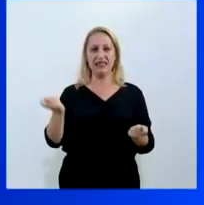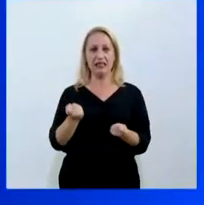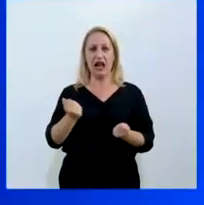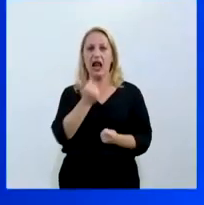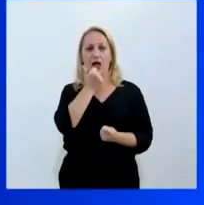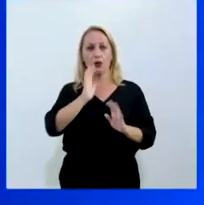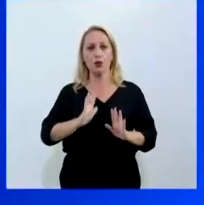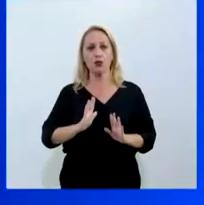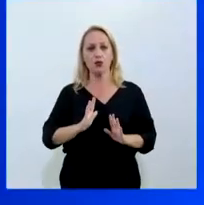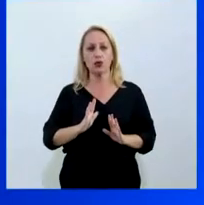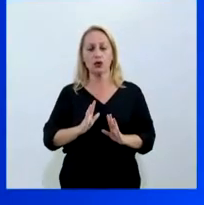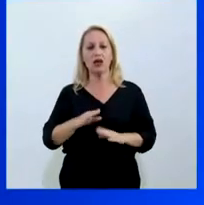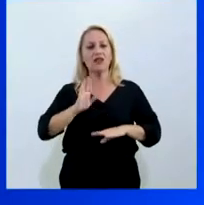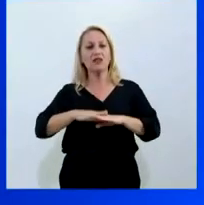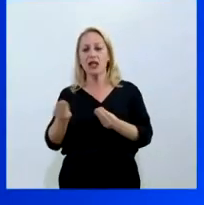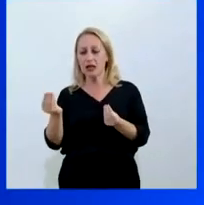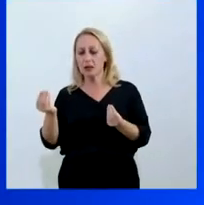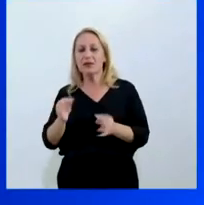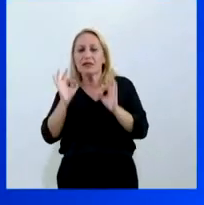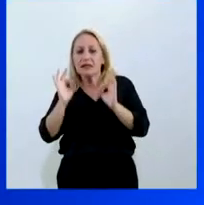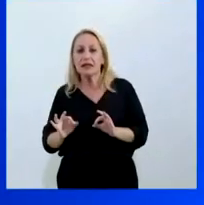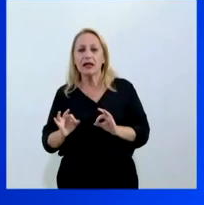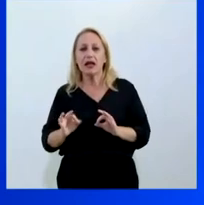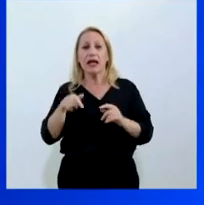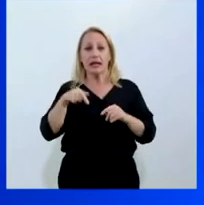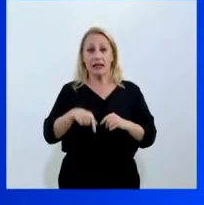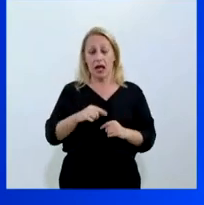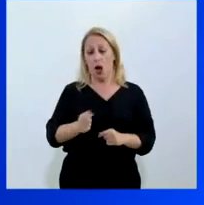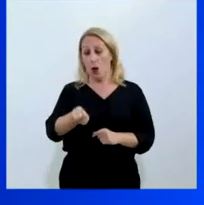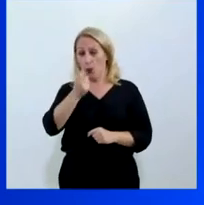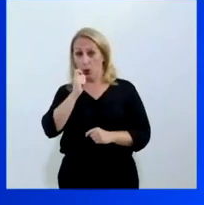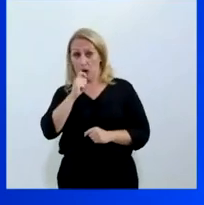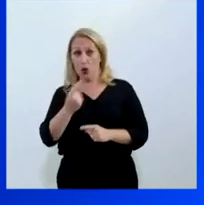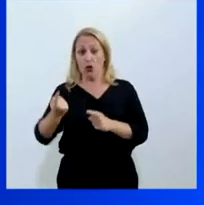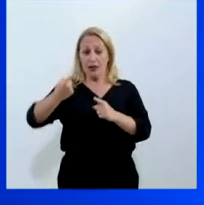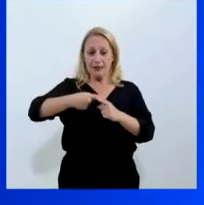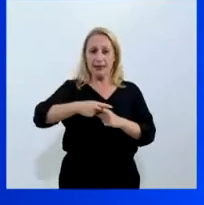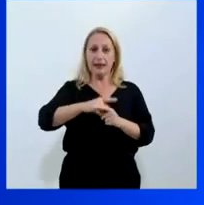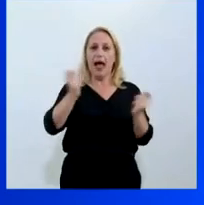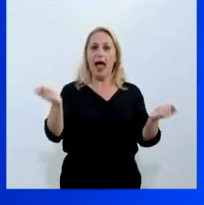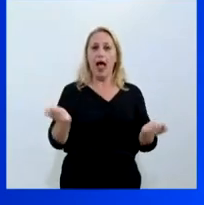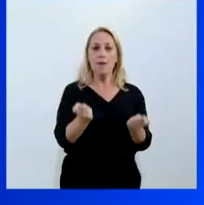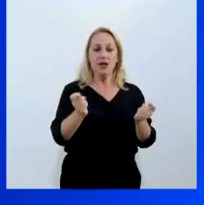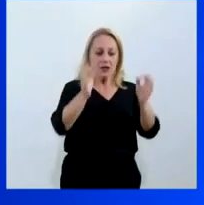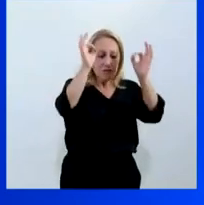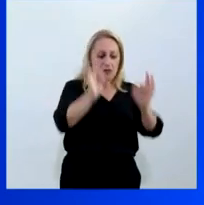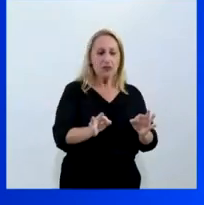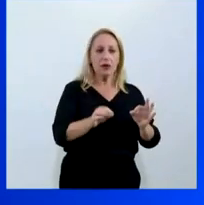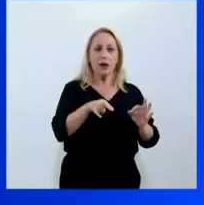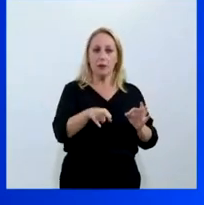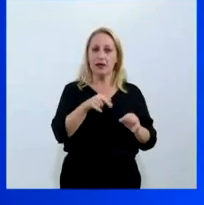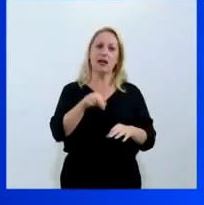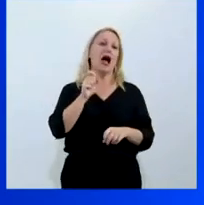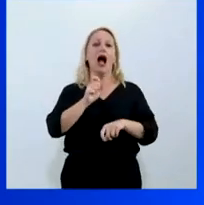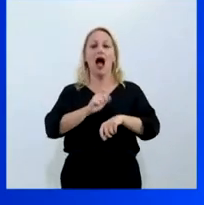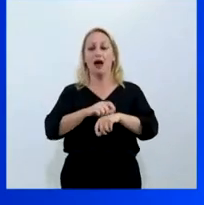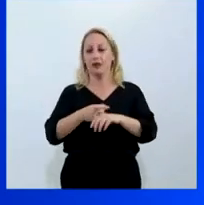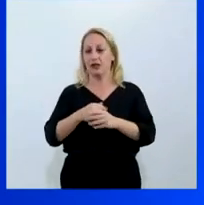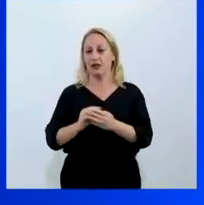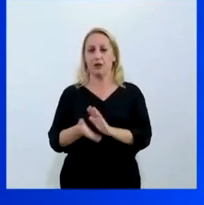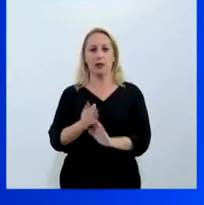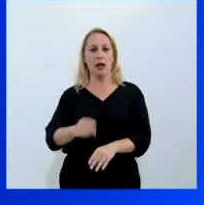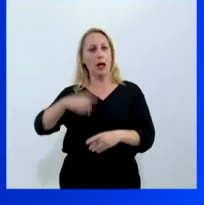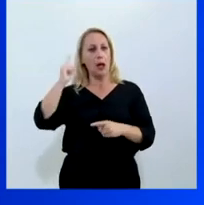και τώρα και σε πολιτικό και σε επιχειρησιακό επίπεδο. Πρέπει να μαθαίνουμε από τις αστοχίες μας. Ποτέ δεν είπα ότι δεν έγιναν